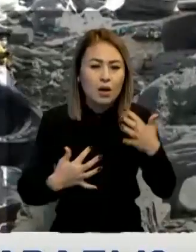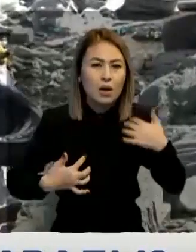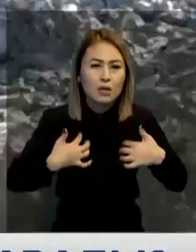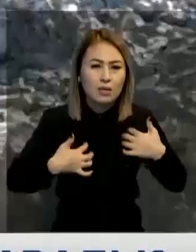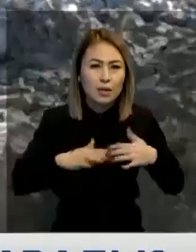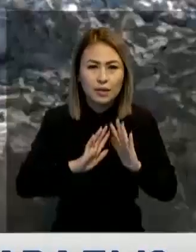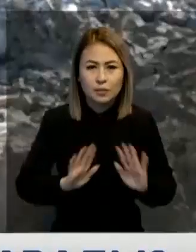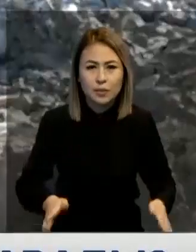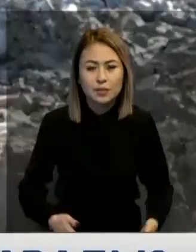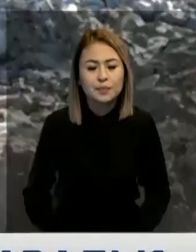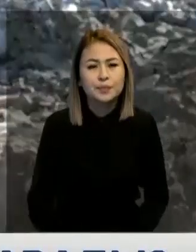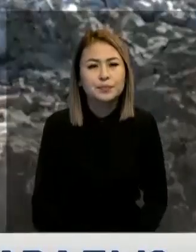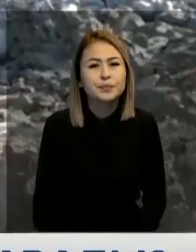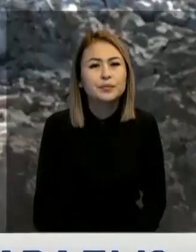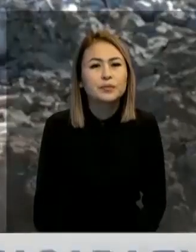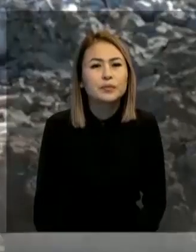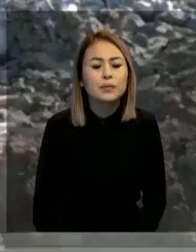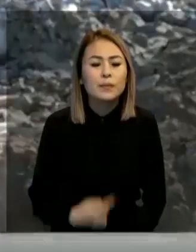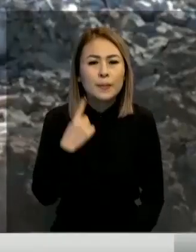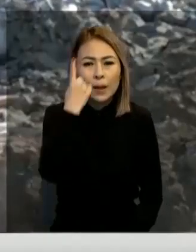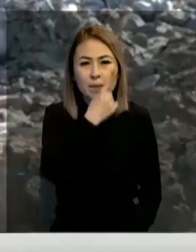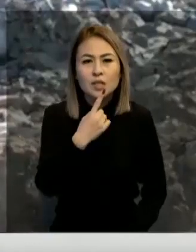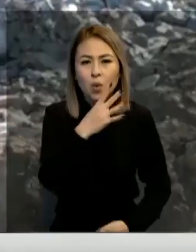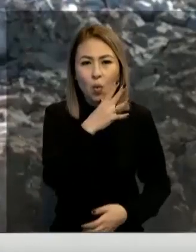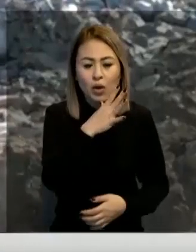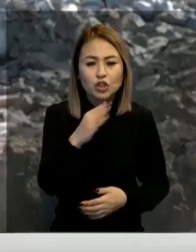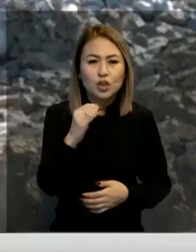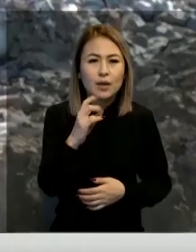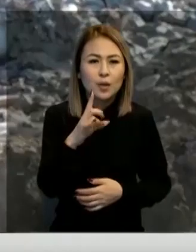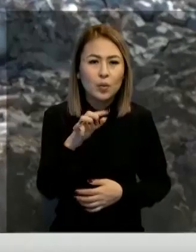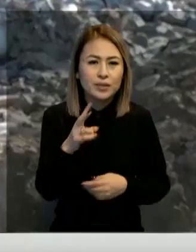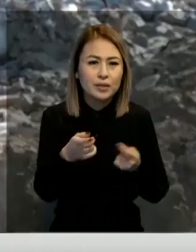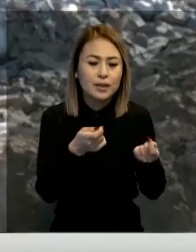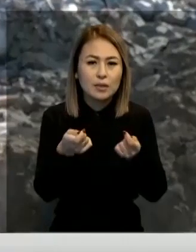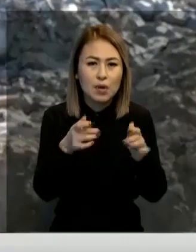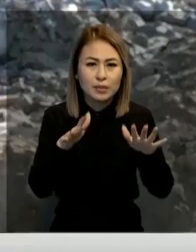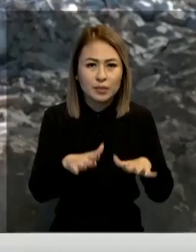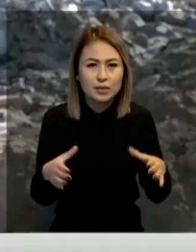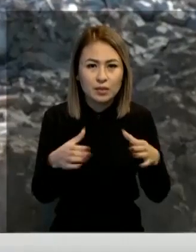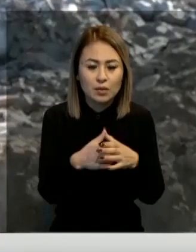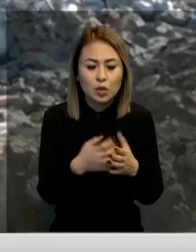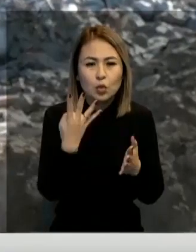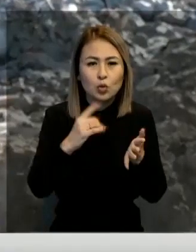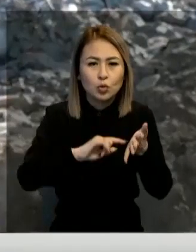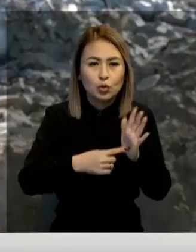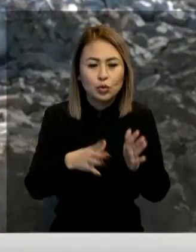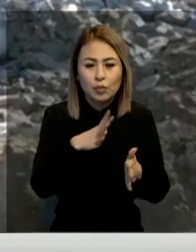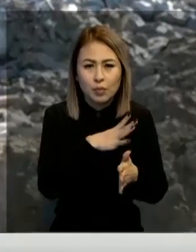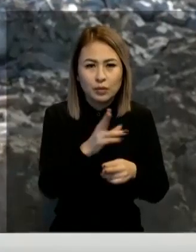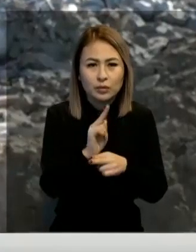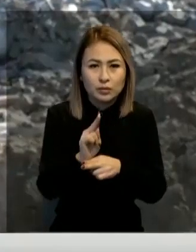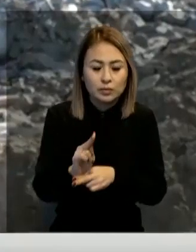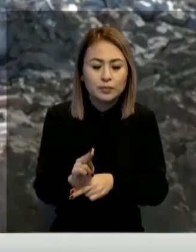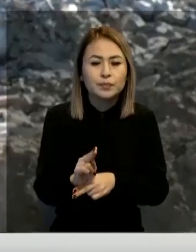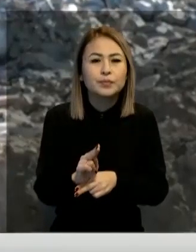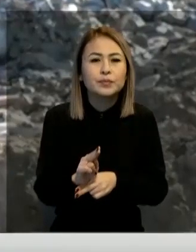емес. Бір жыл бойы Жаңаөзен қаласының акиматымен 4 нүкте тазаланған, қалған